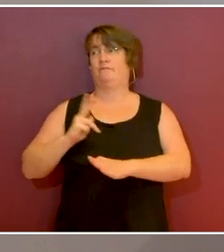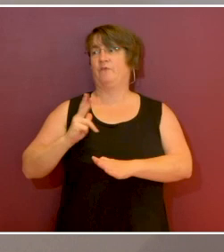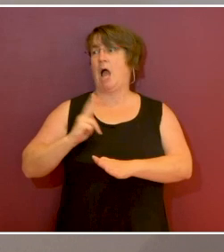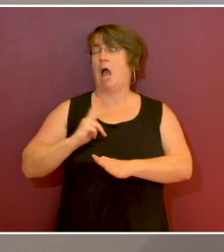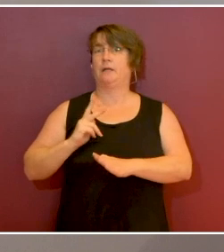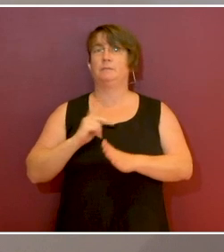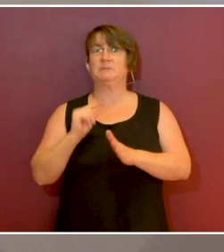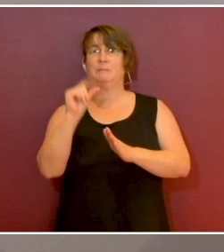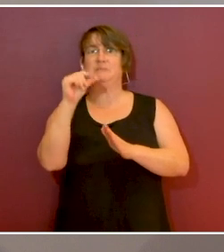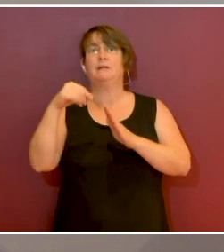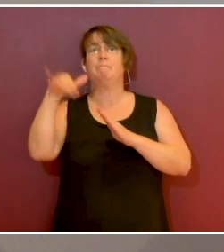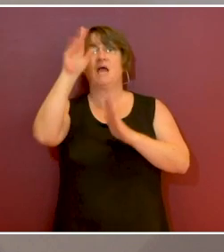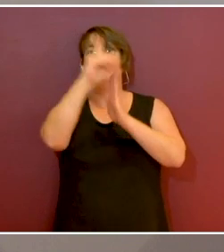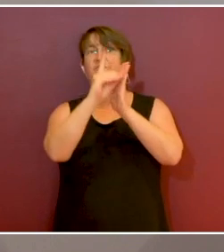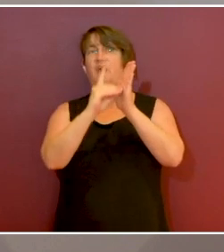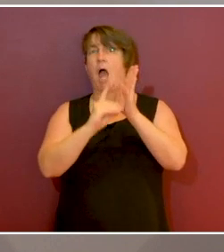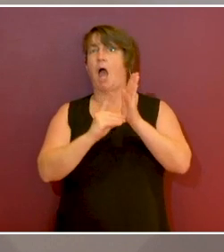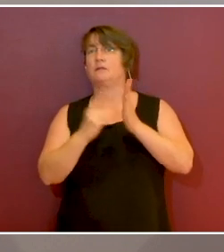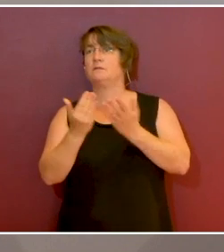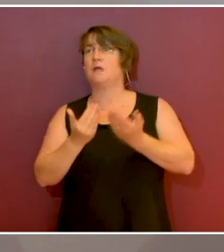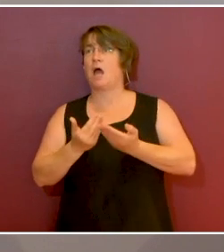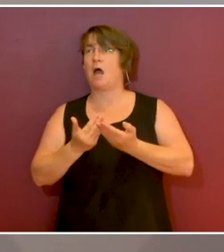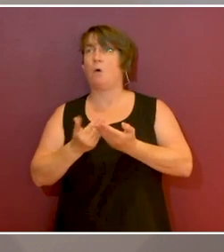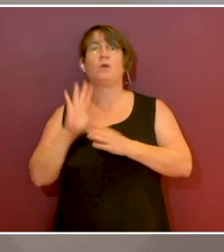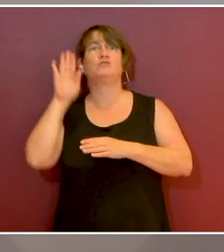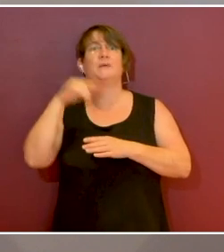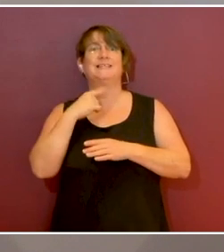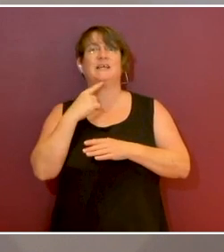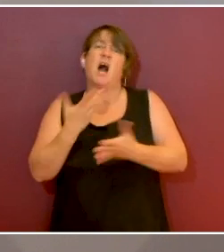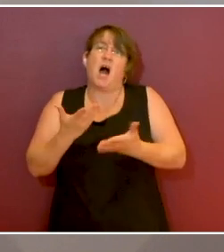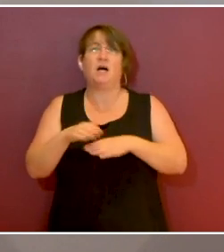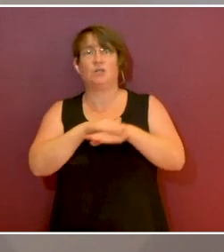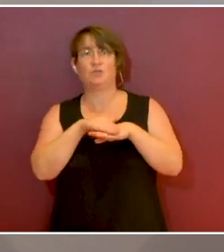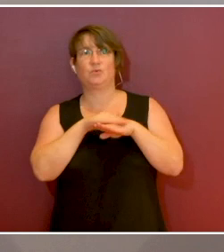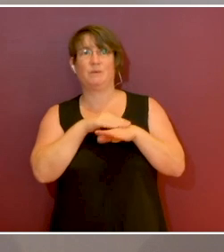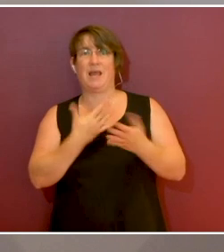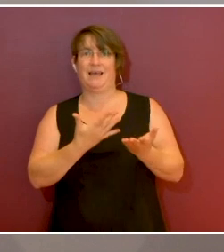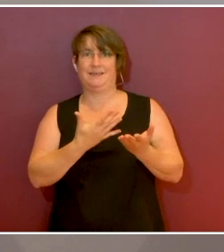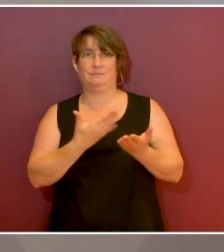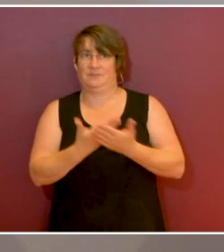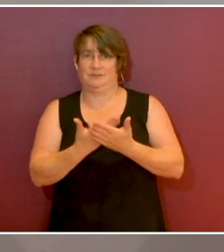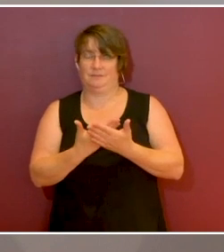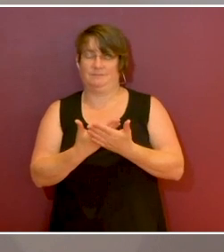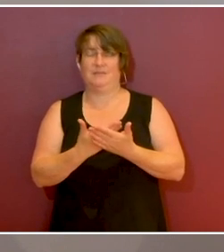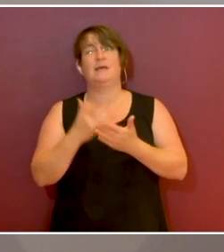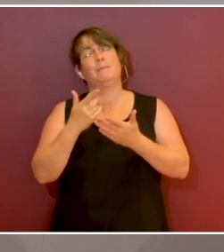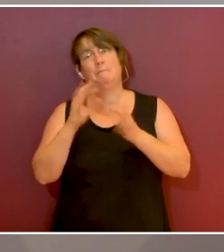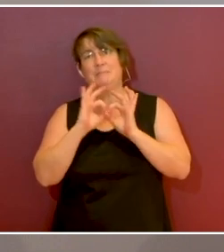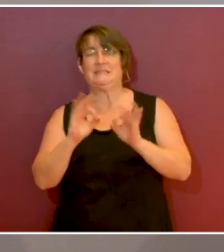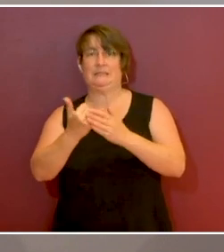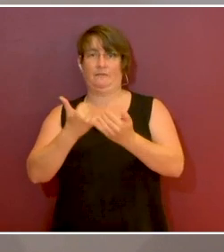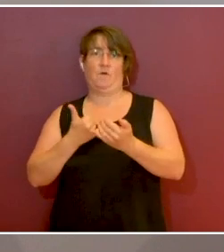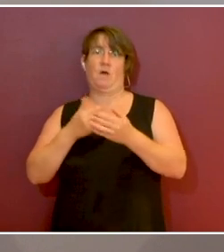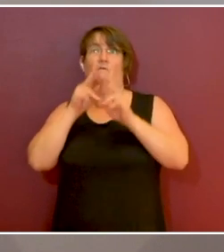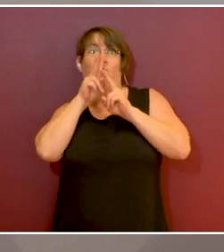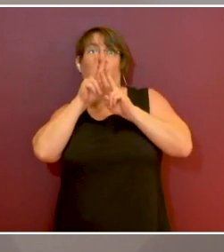und dann danach, oh, tut mir leid. Das ist, glaube ich, ganz klar, dass wir da einfach vorsichtig sein müssen, bis wir genaue Daten